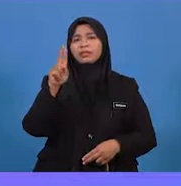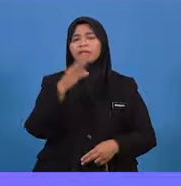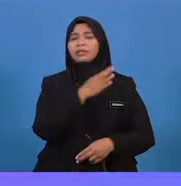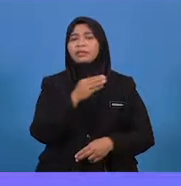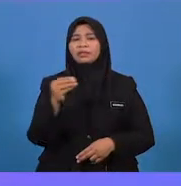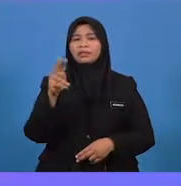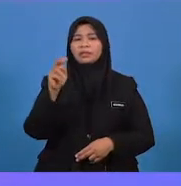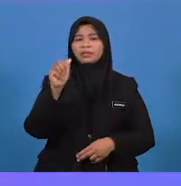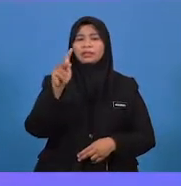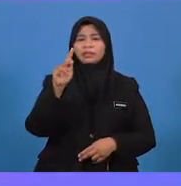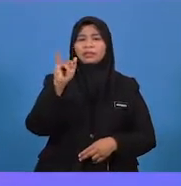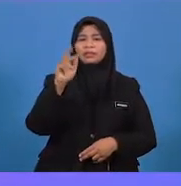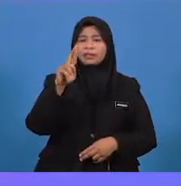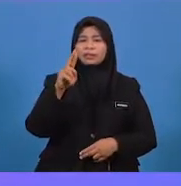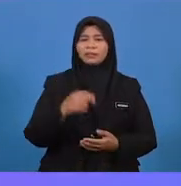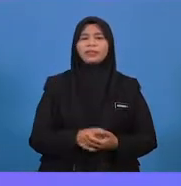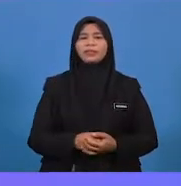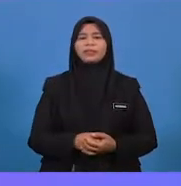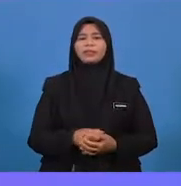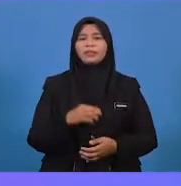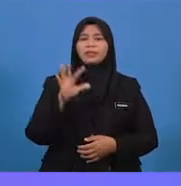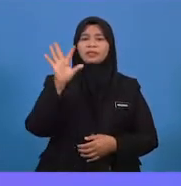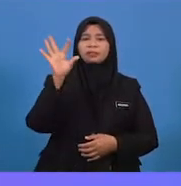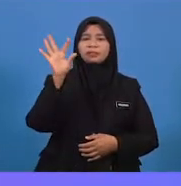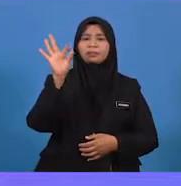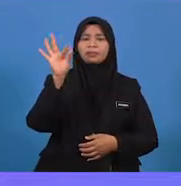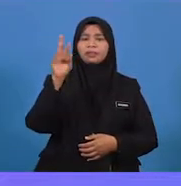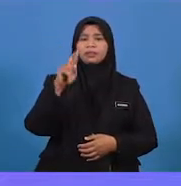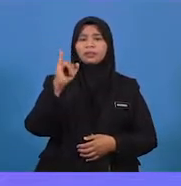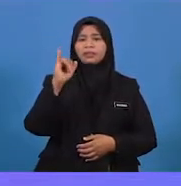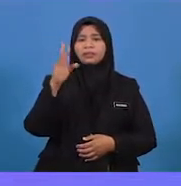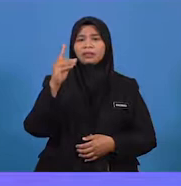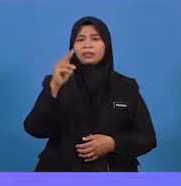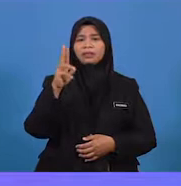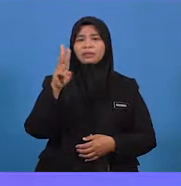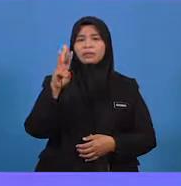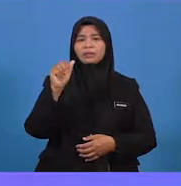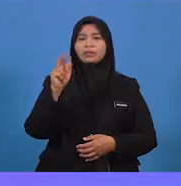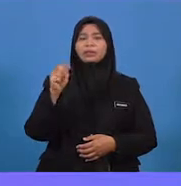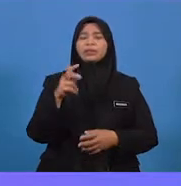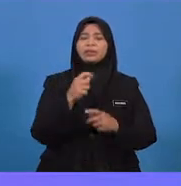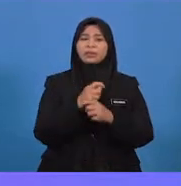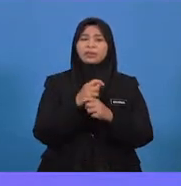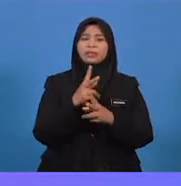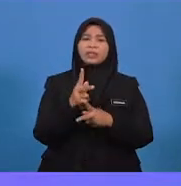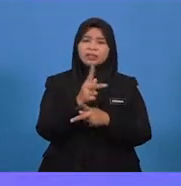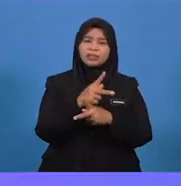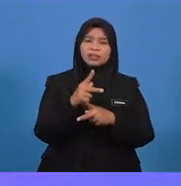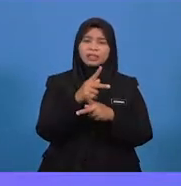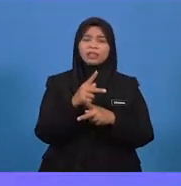dan Nakir. Malaikat kesembilan ialah Malaikat Ridwan yang bertugas menjaga